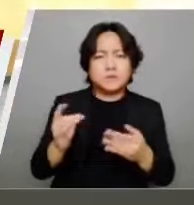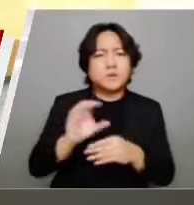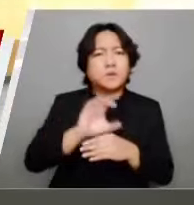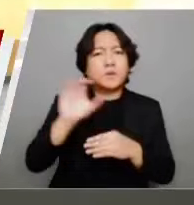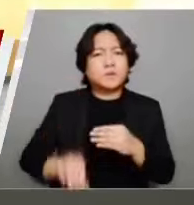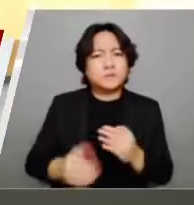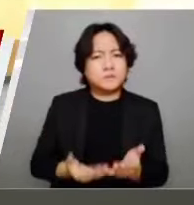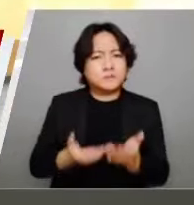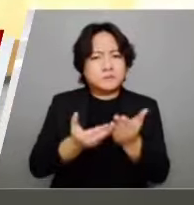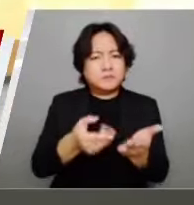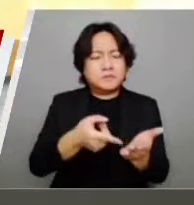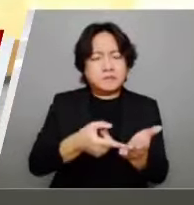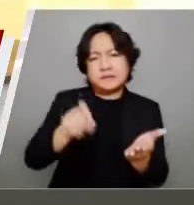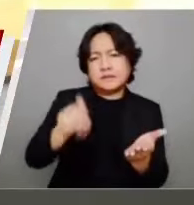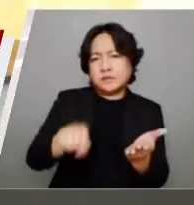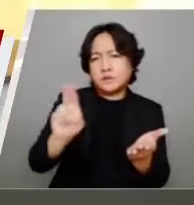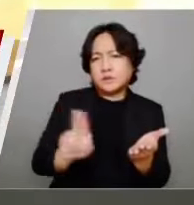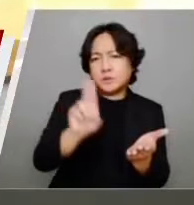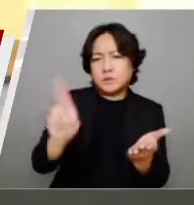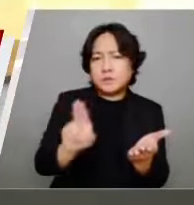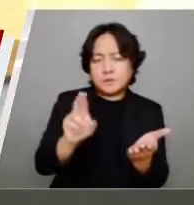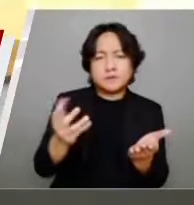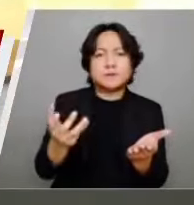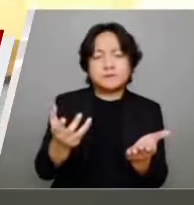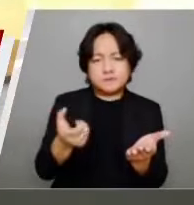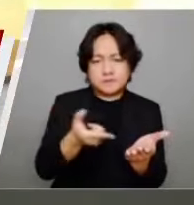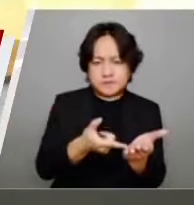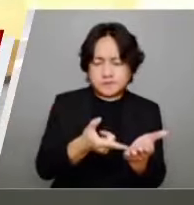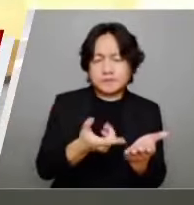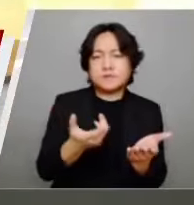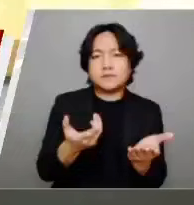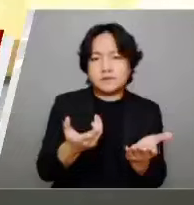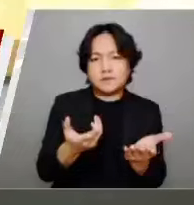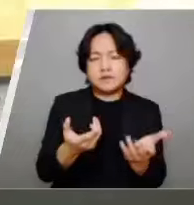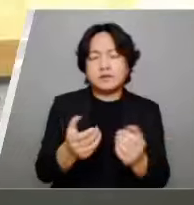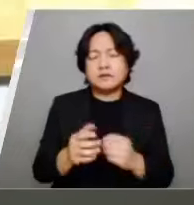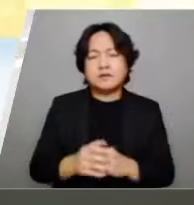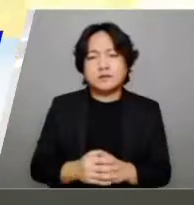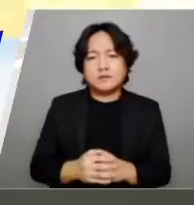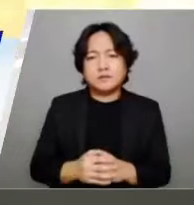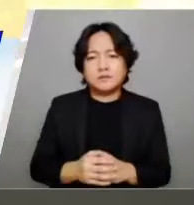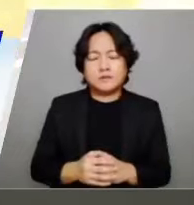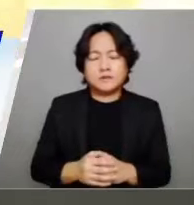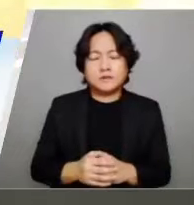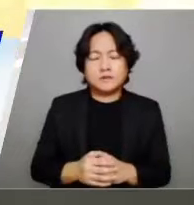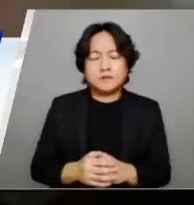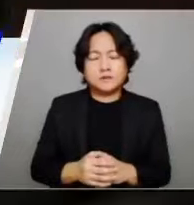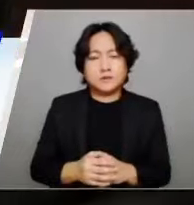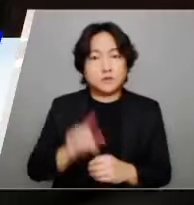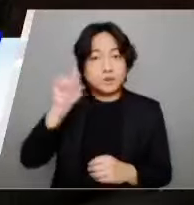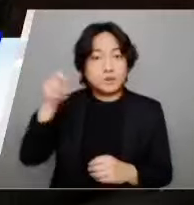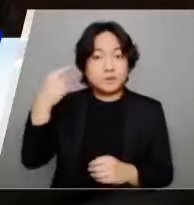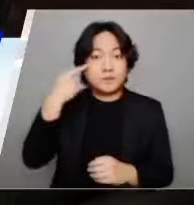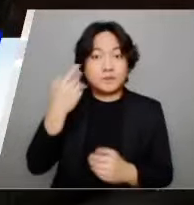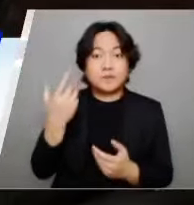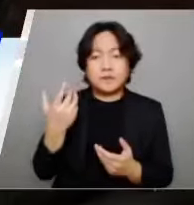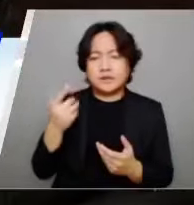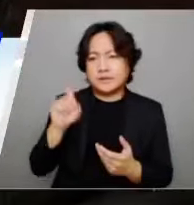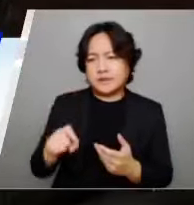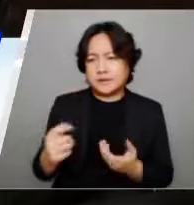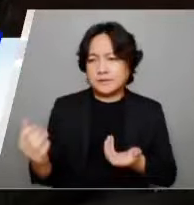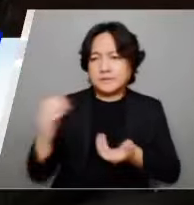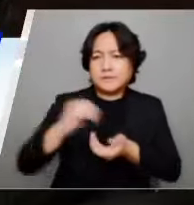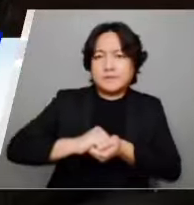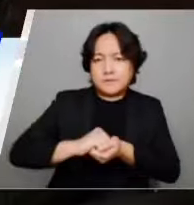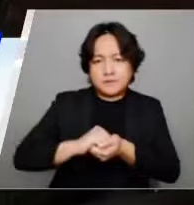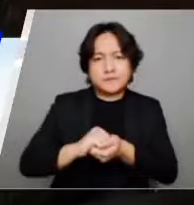Kailangan gamitin talaga ng todo, lalo na yung mga kasama natin sa local government units. Ito yung geohazard map ng Mines